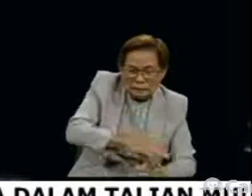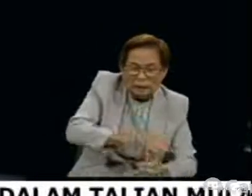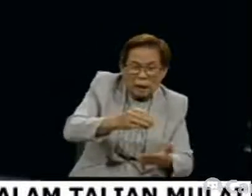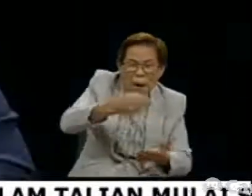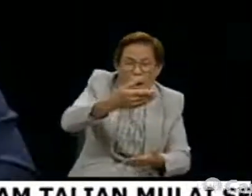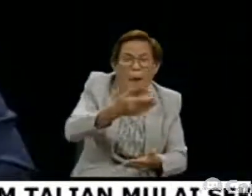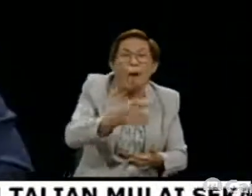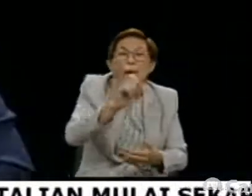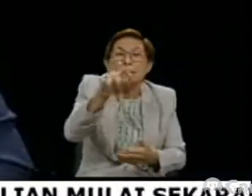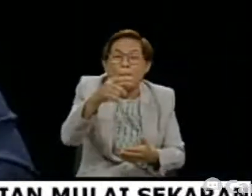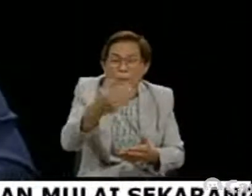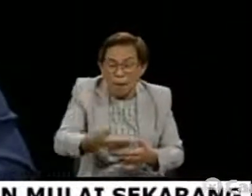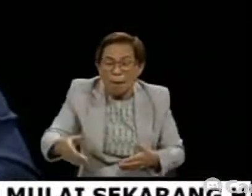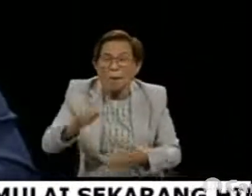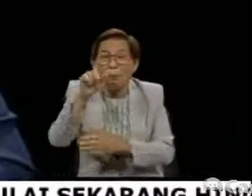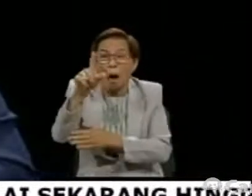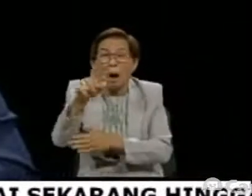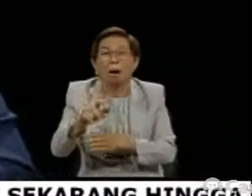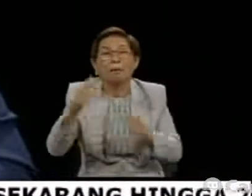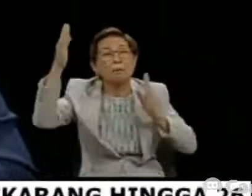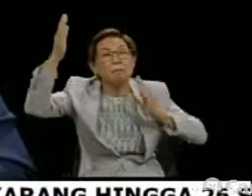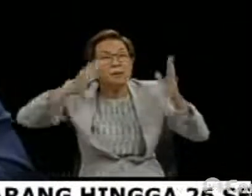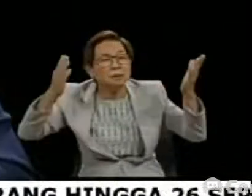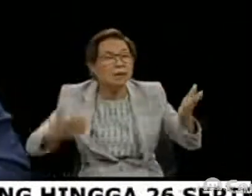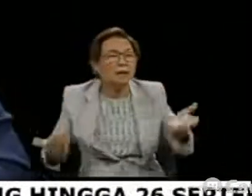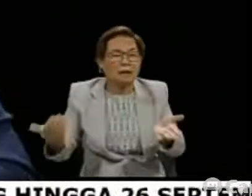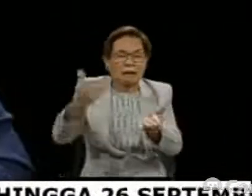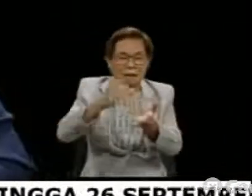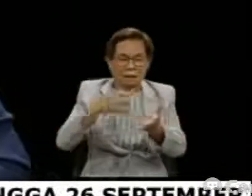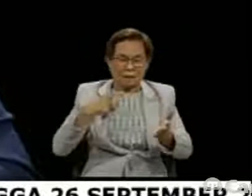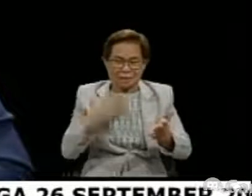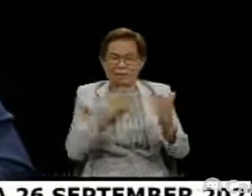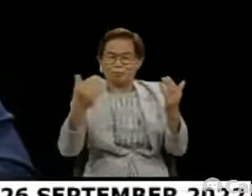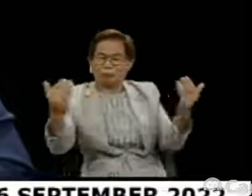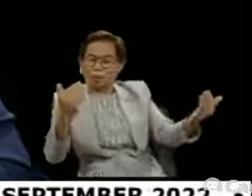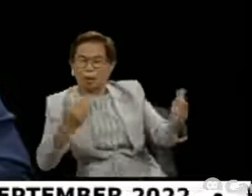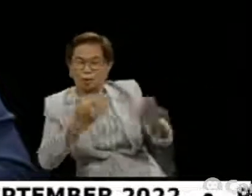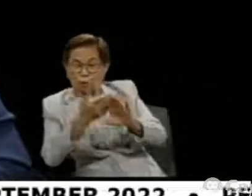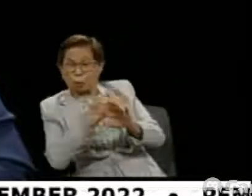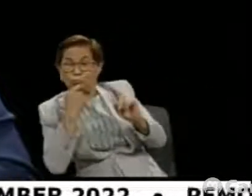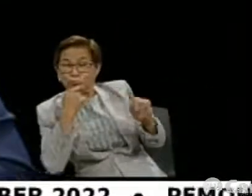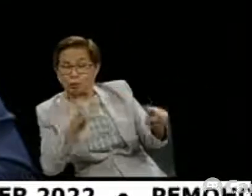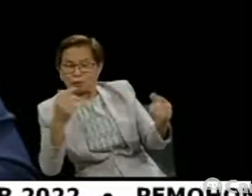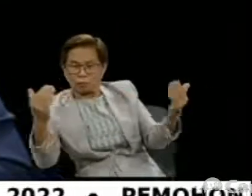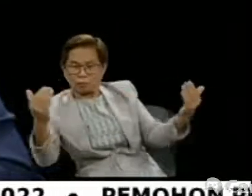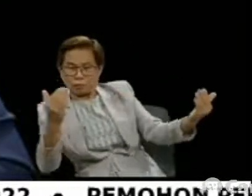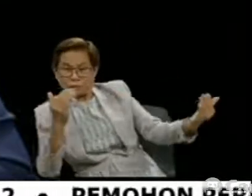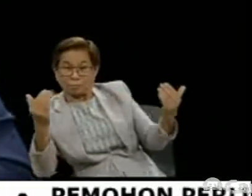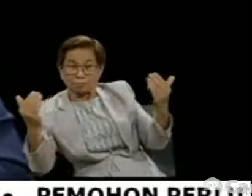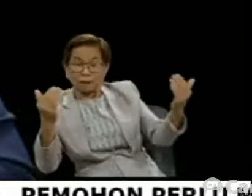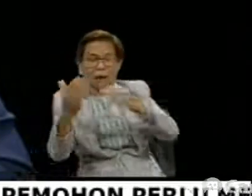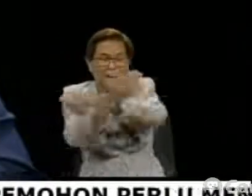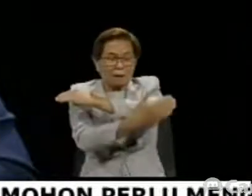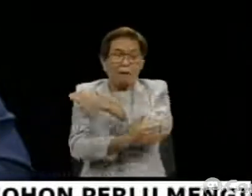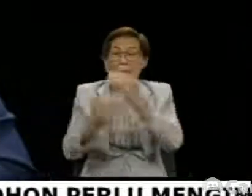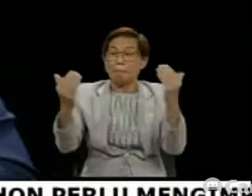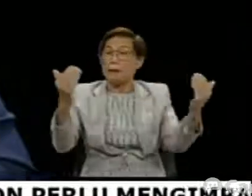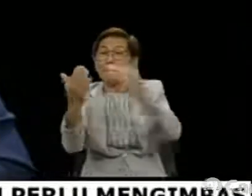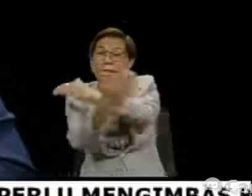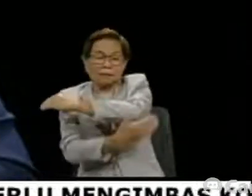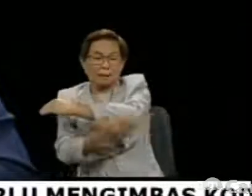Sekali lagi saya ingin kita kembali dulu kita bandingkan dengan negara